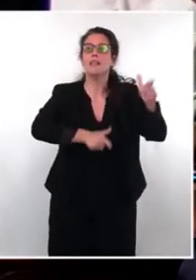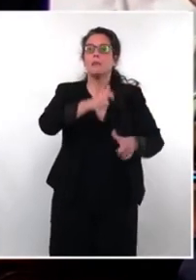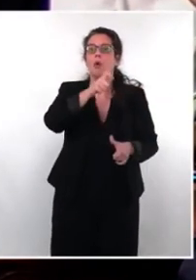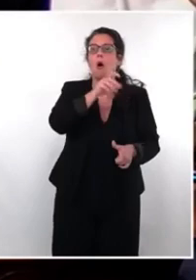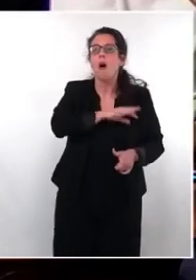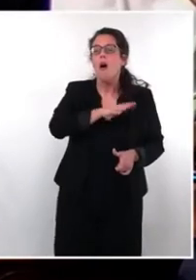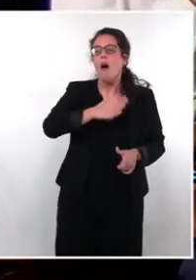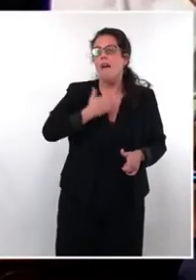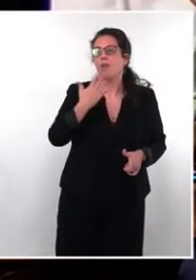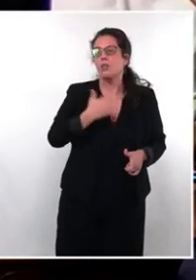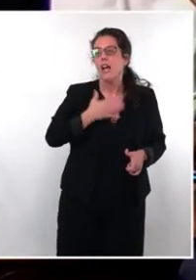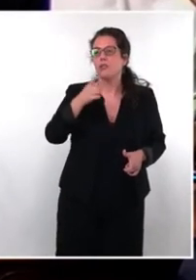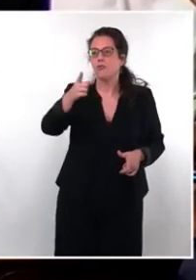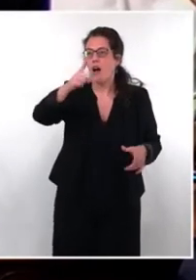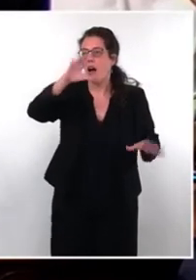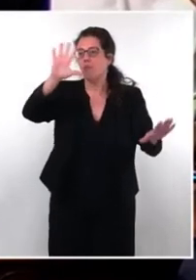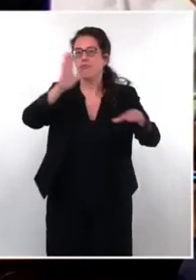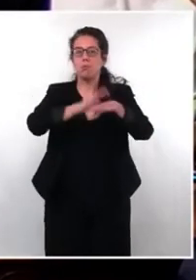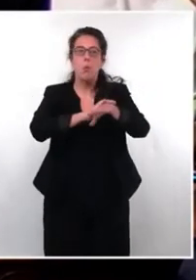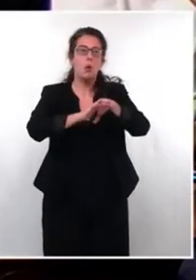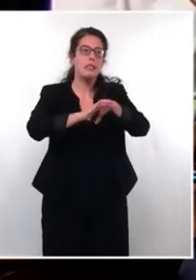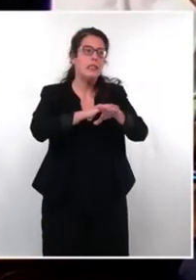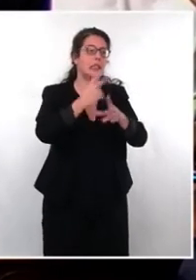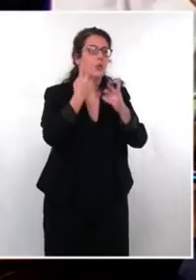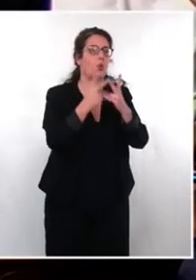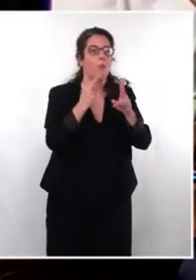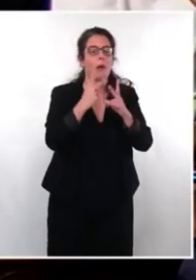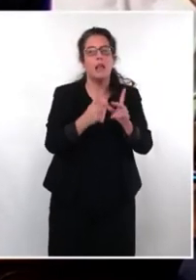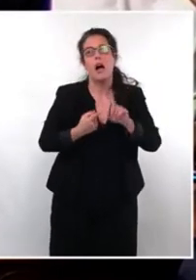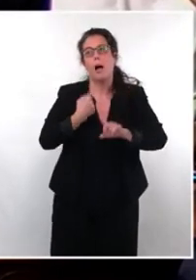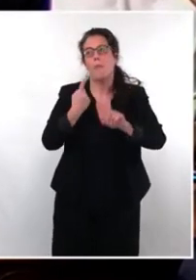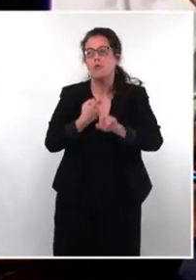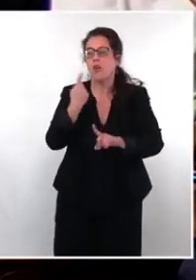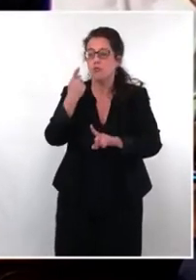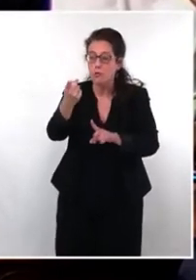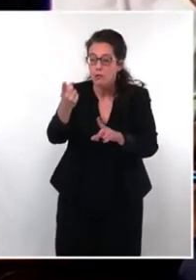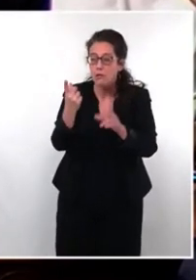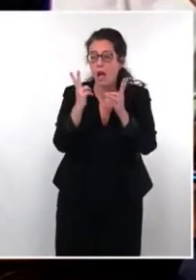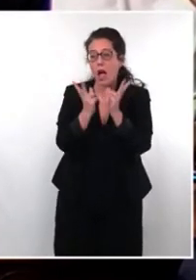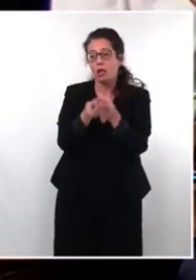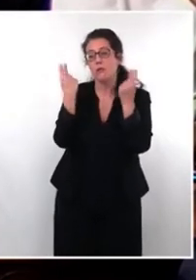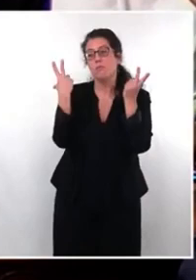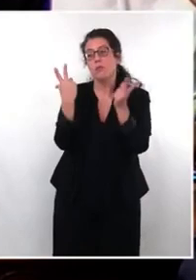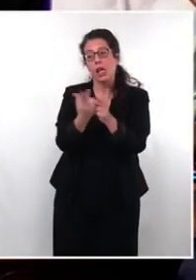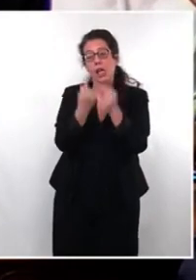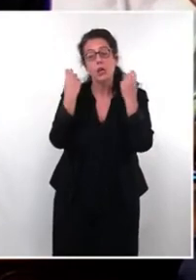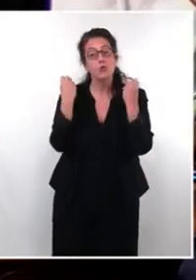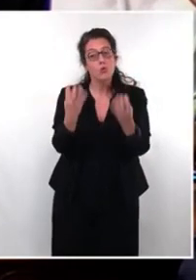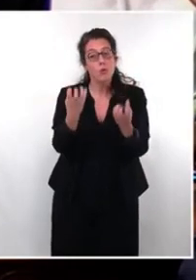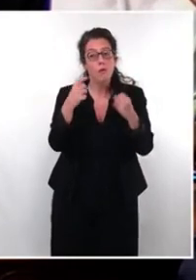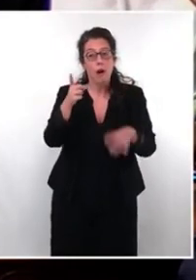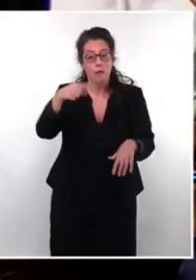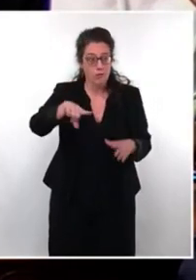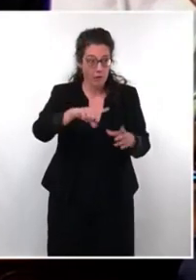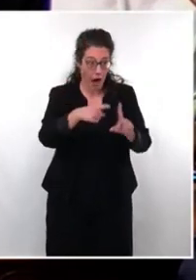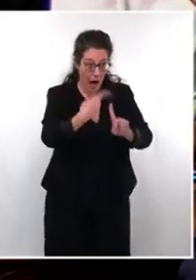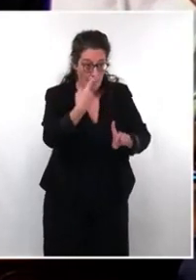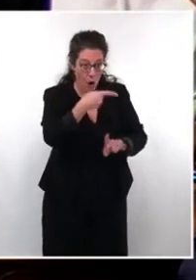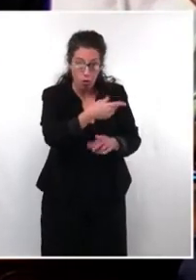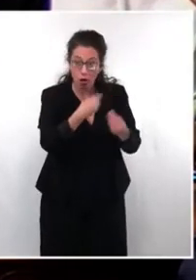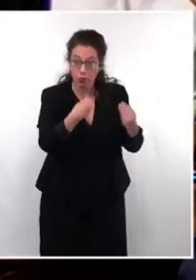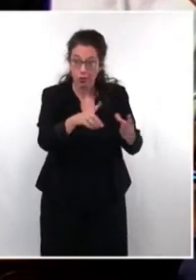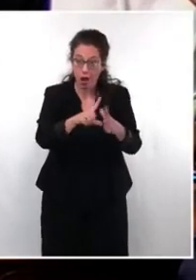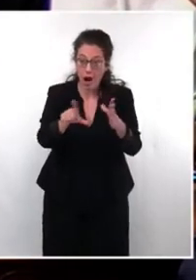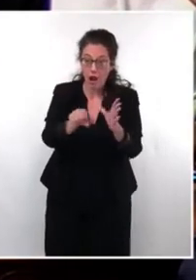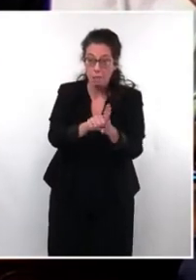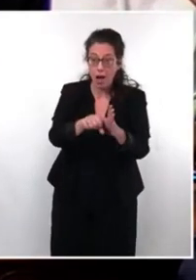votre politique urbaine. Vous nous avez expliqué 20 fois, en tout cas souvent, qu'il était extrêmement important, qu'il avait changé la donne en matière d'urbanisme. Et